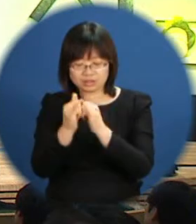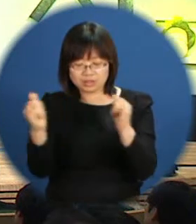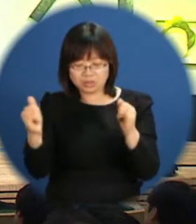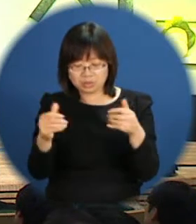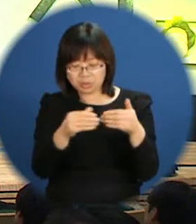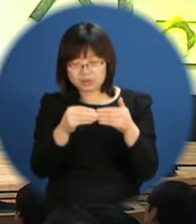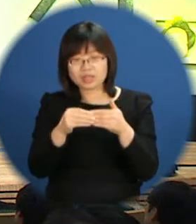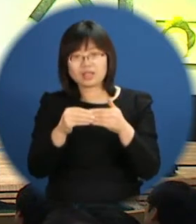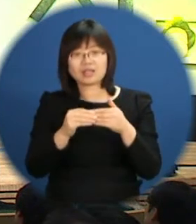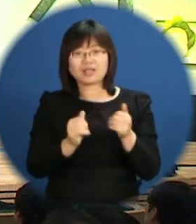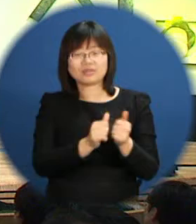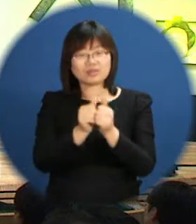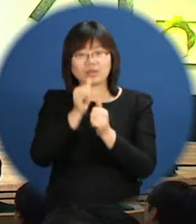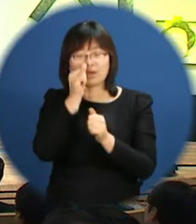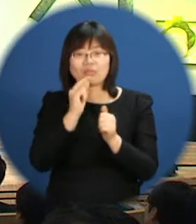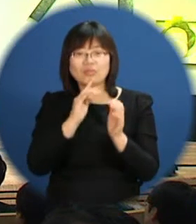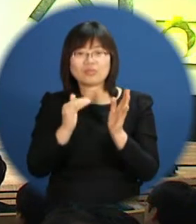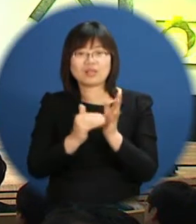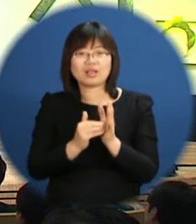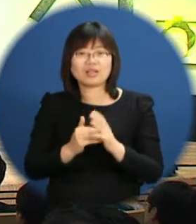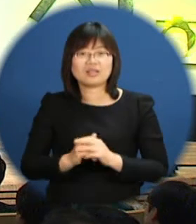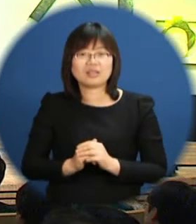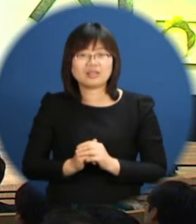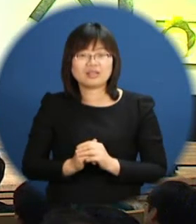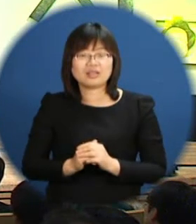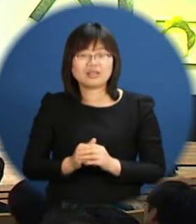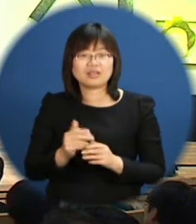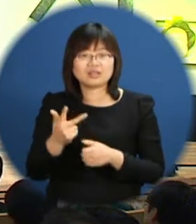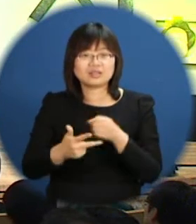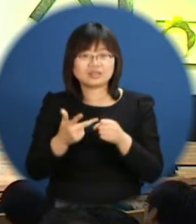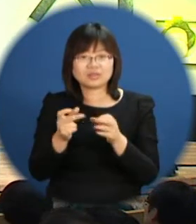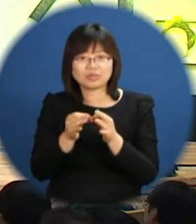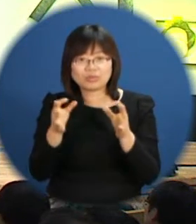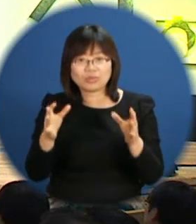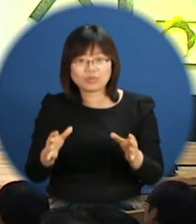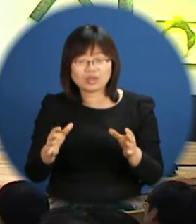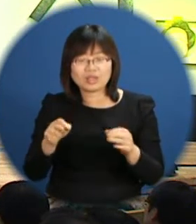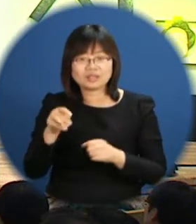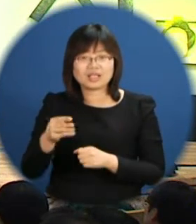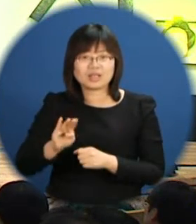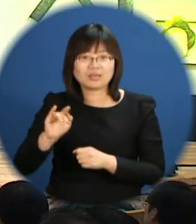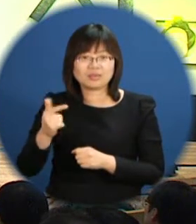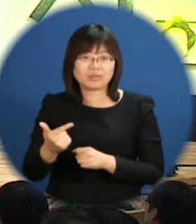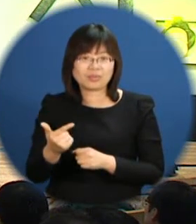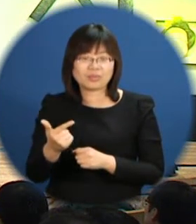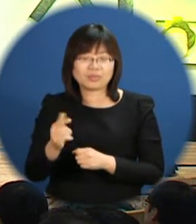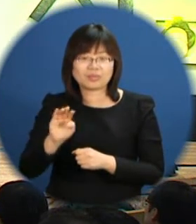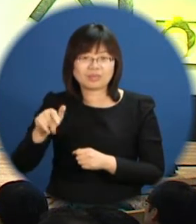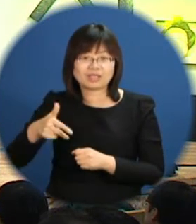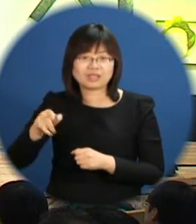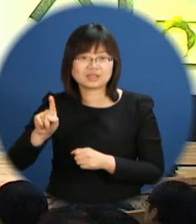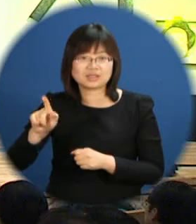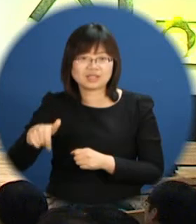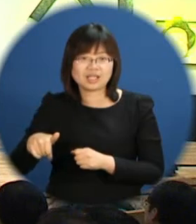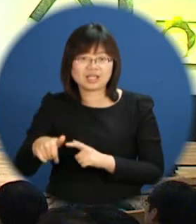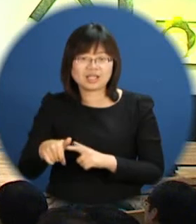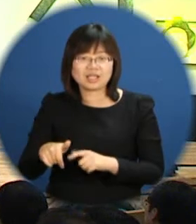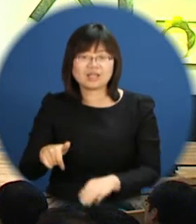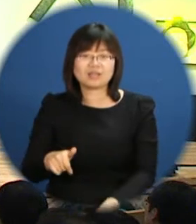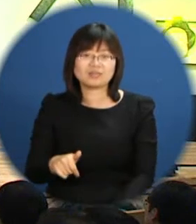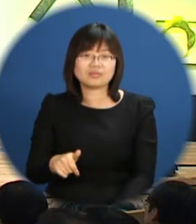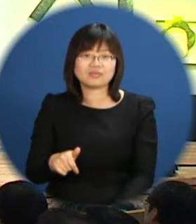그래서 이 단연 안 칠 년 동안 이 앨범 백작의 도서관 사서